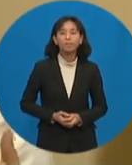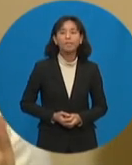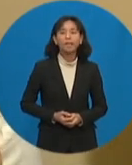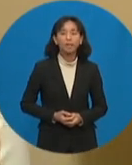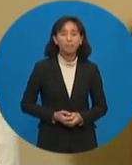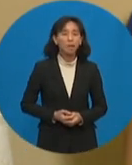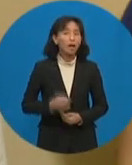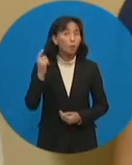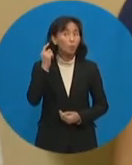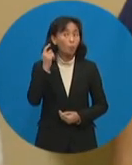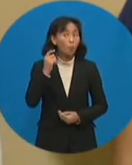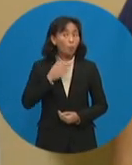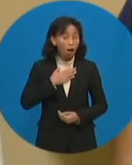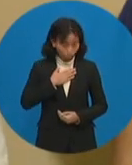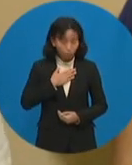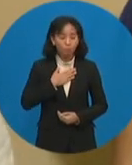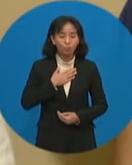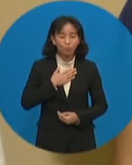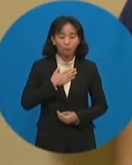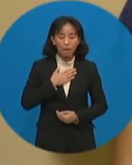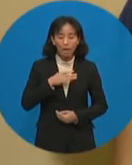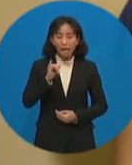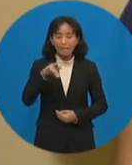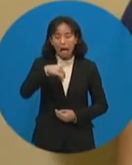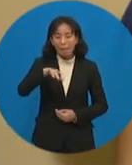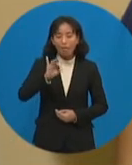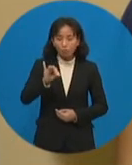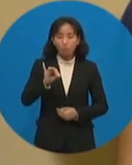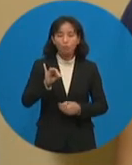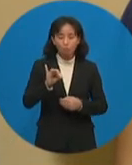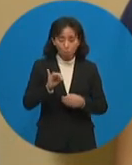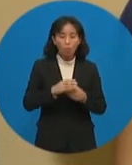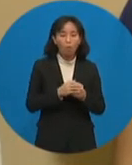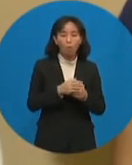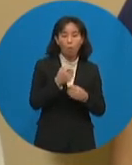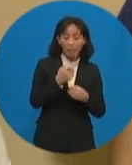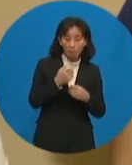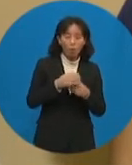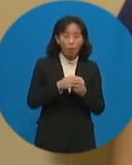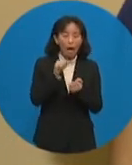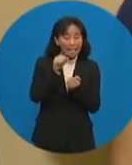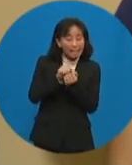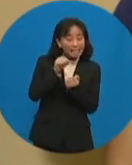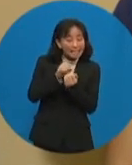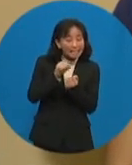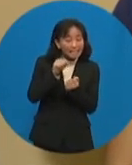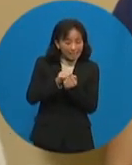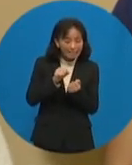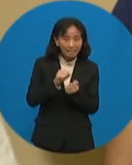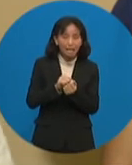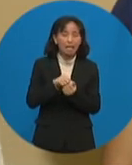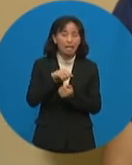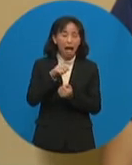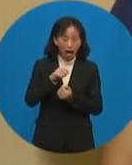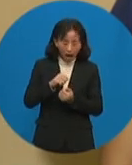聞こえましたかね、このキャベツのシャキシャキ感と、あとはこのスナック菓子のカリカリ感、独特の味わい食感